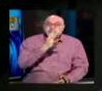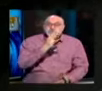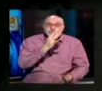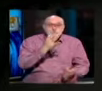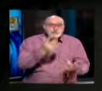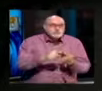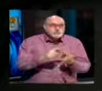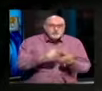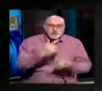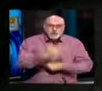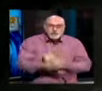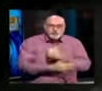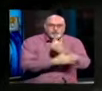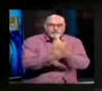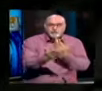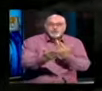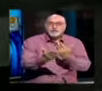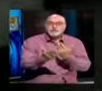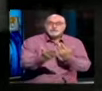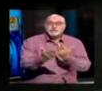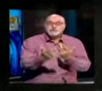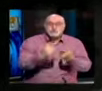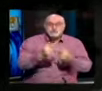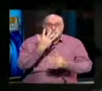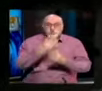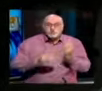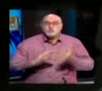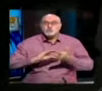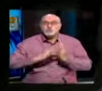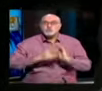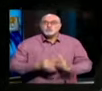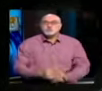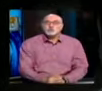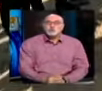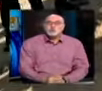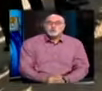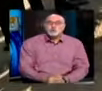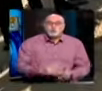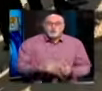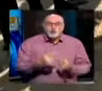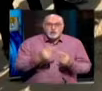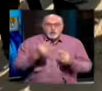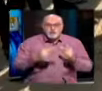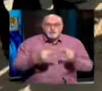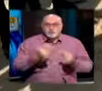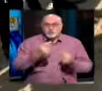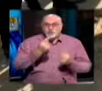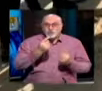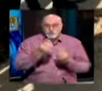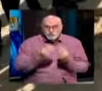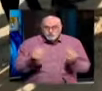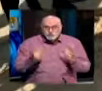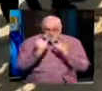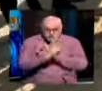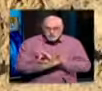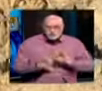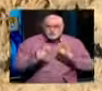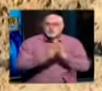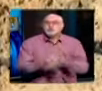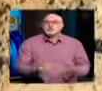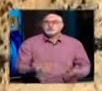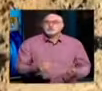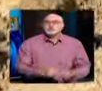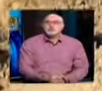الطبية والإغاثية بالإضافة إلى الطعام وحليب الأطفال. جرائم يحاول الفلسطينيون